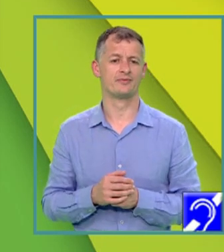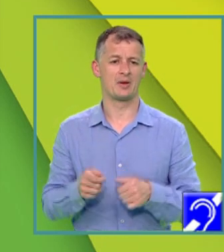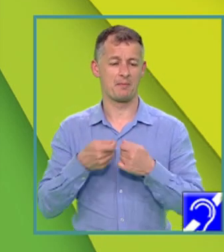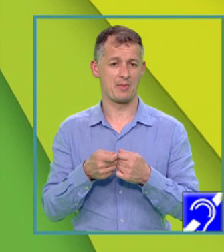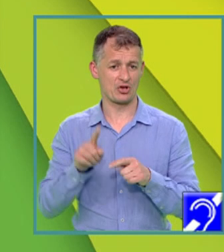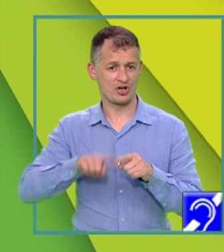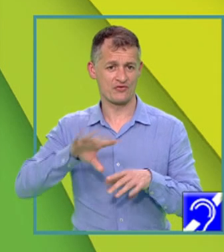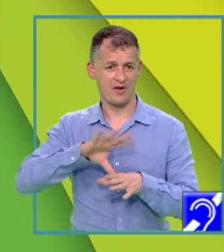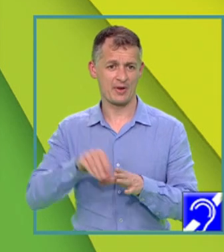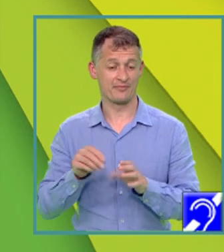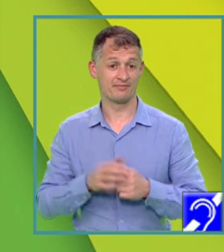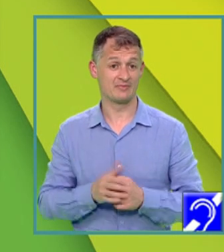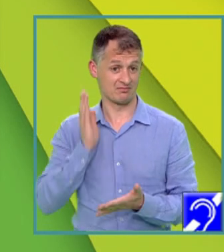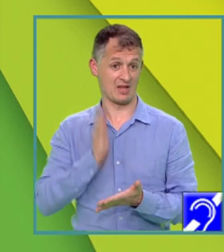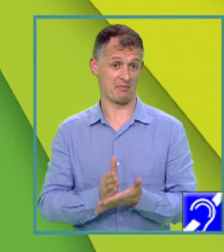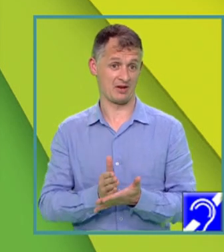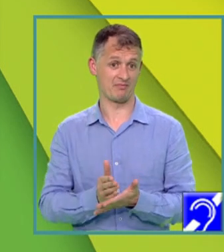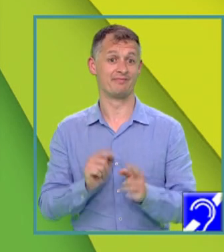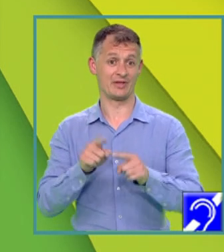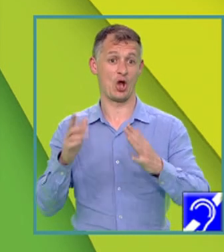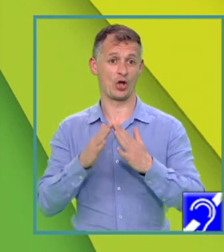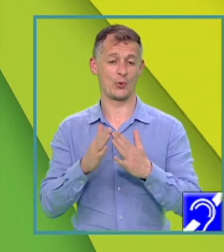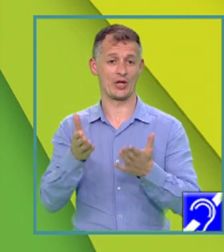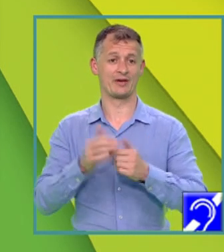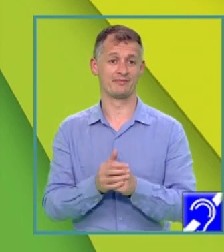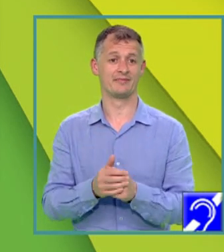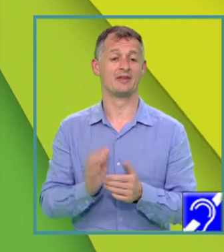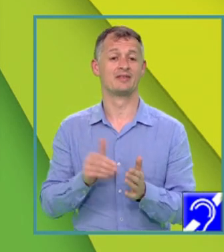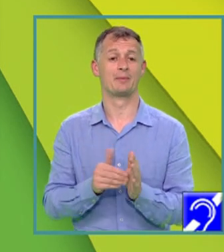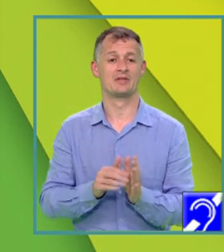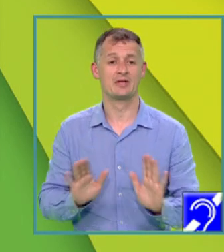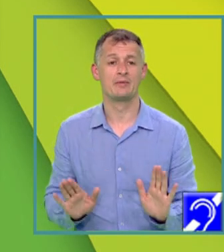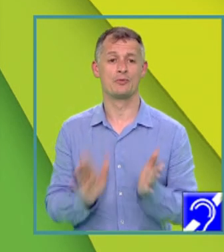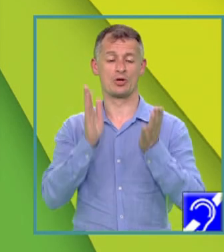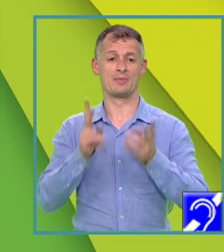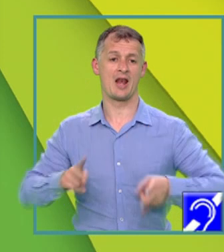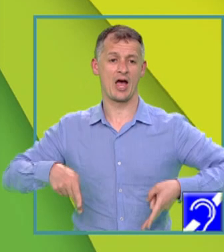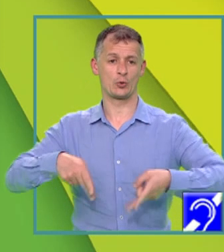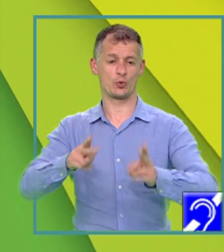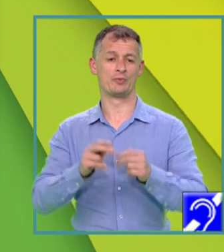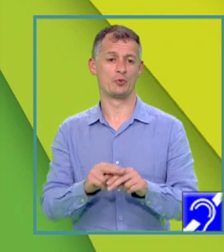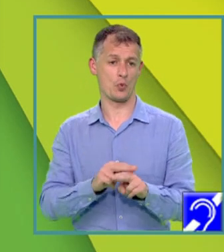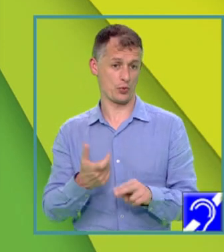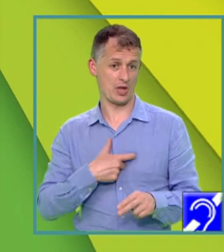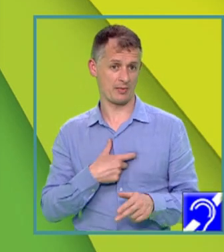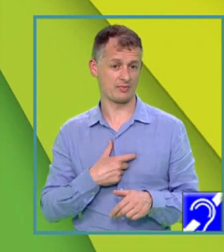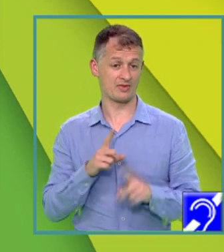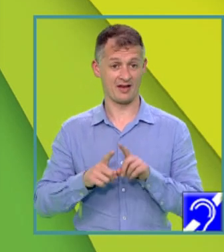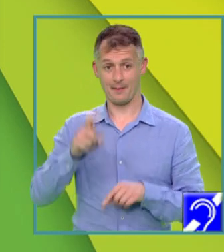într-o oarecare măsură gospodăria. Trebuie să pornim la drum. Cum putem să pornim? Dacă băiatul